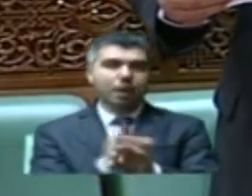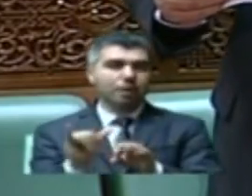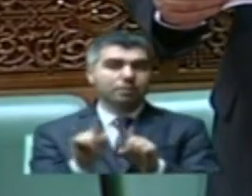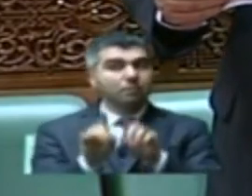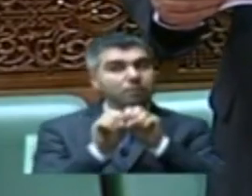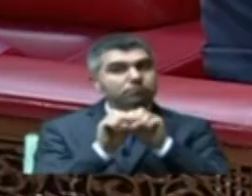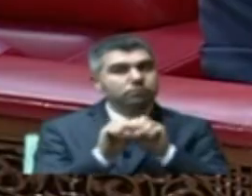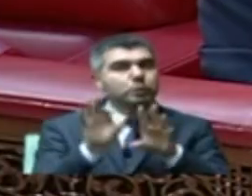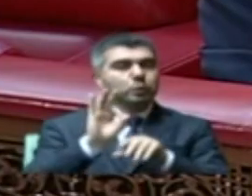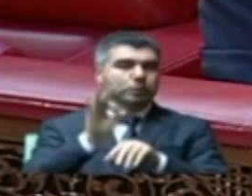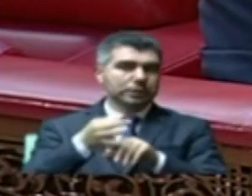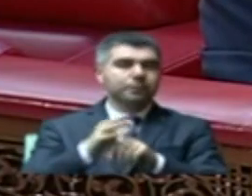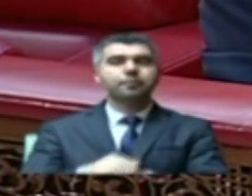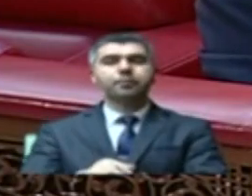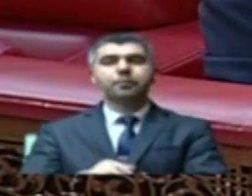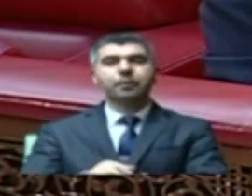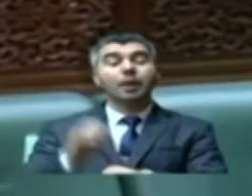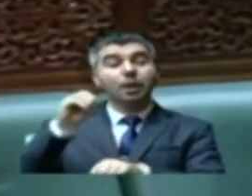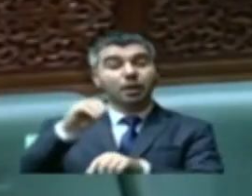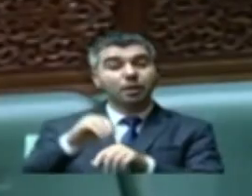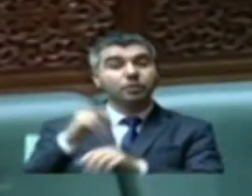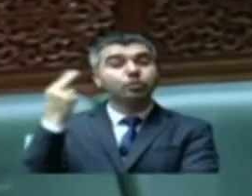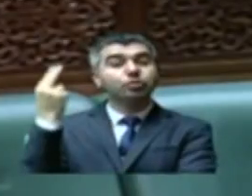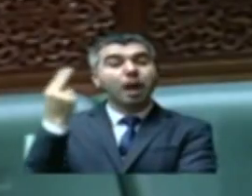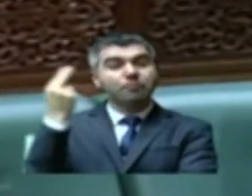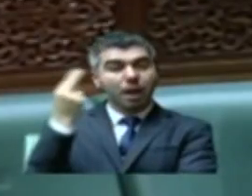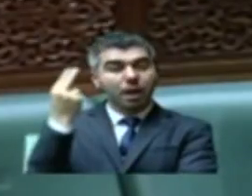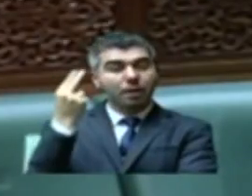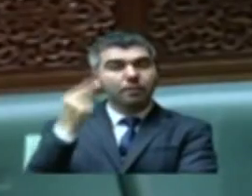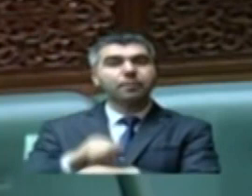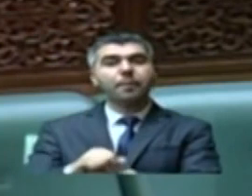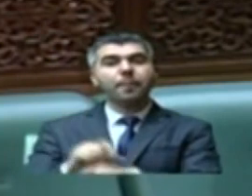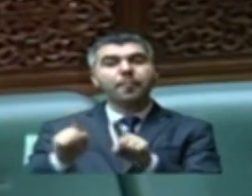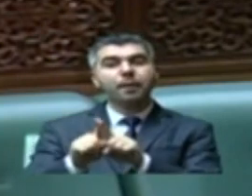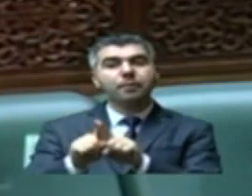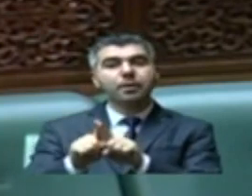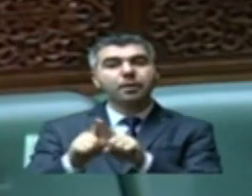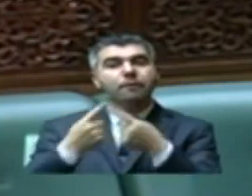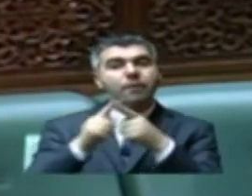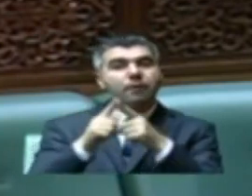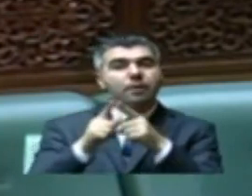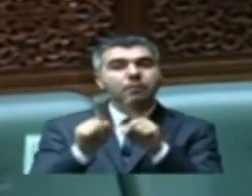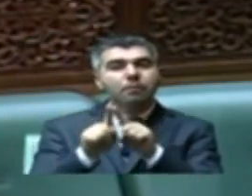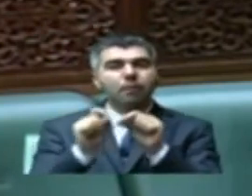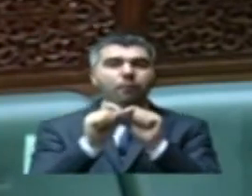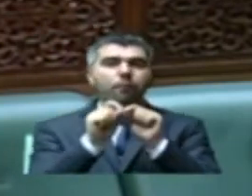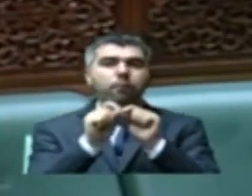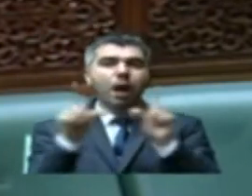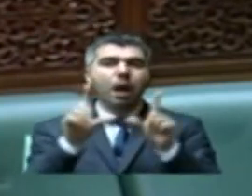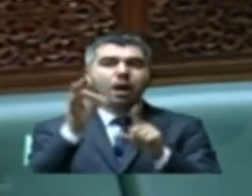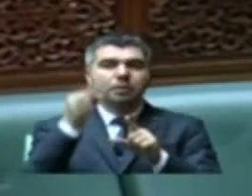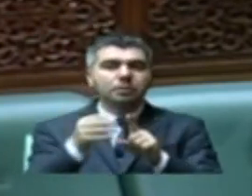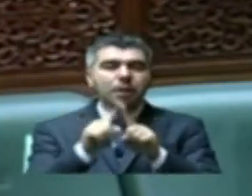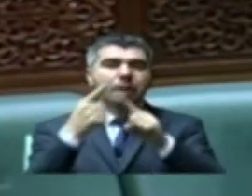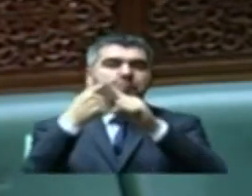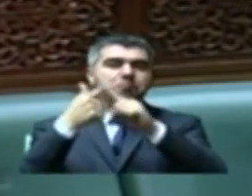تعميمها؟ ثانيا اقتراح مبدأ مساهمة الجامعات الترابية في تمويل التعليم مما يعزز هشاشتها في ظل